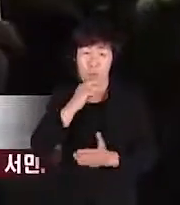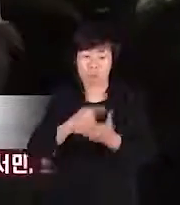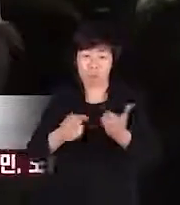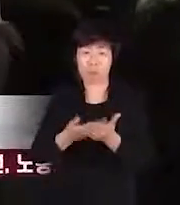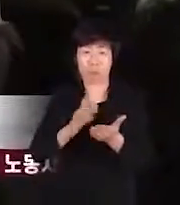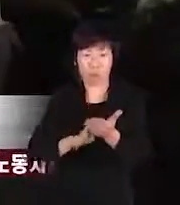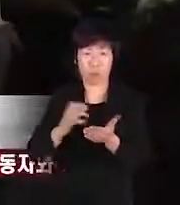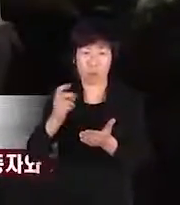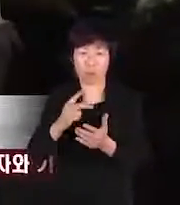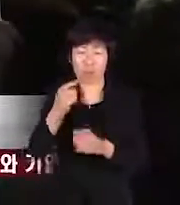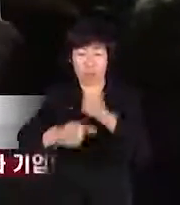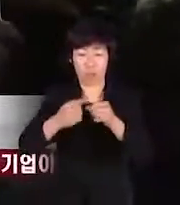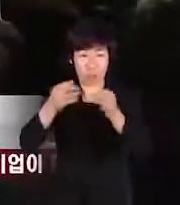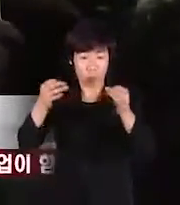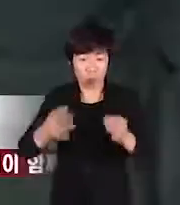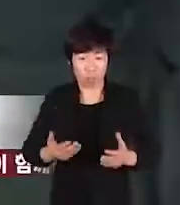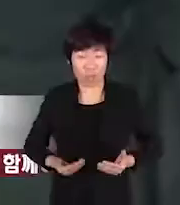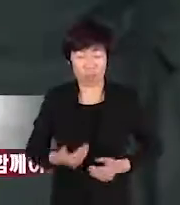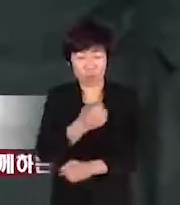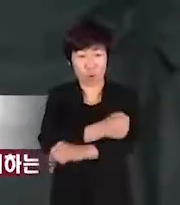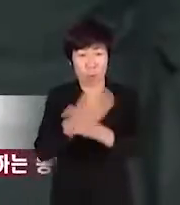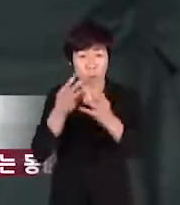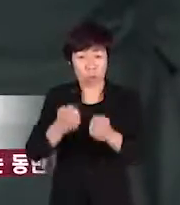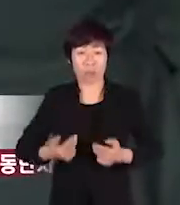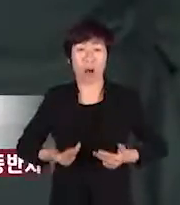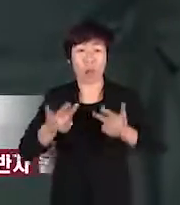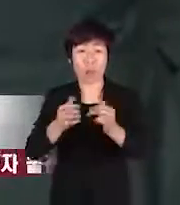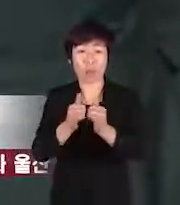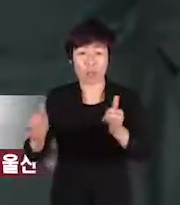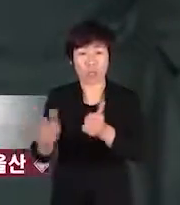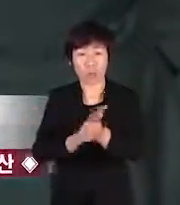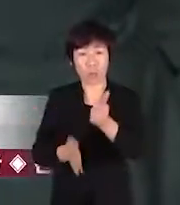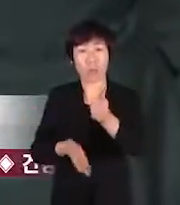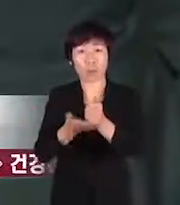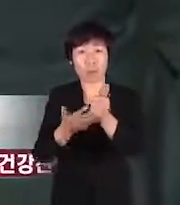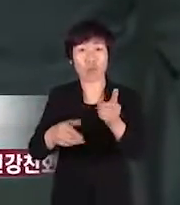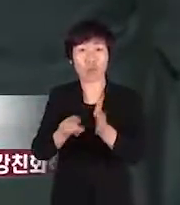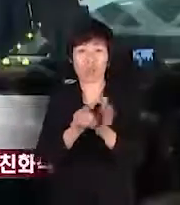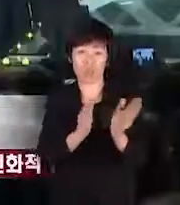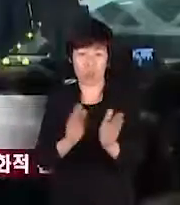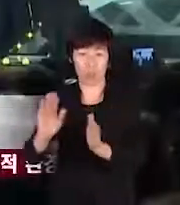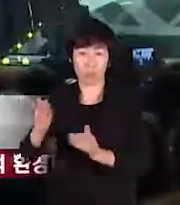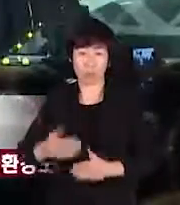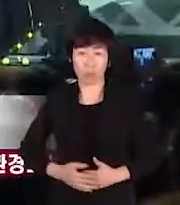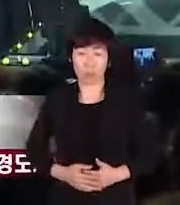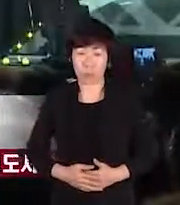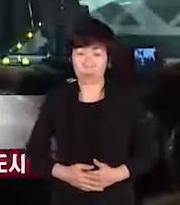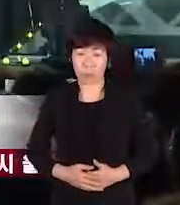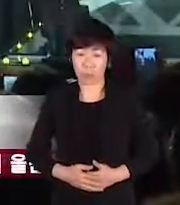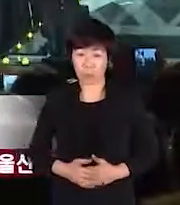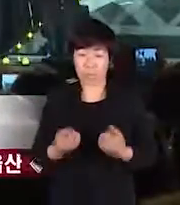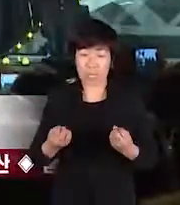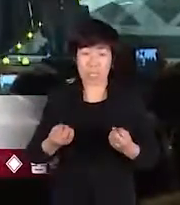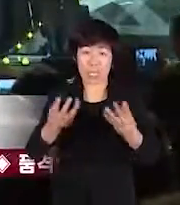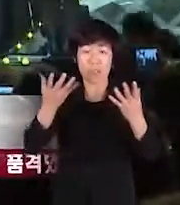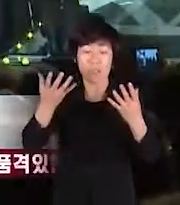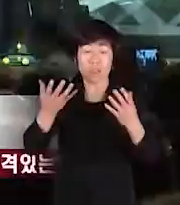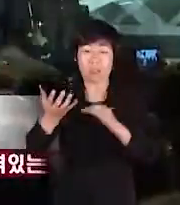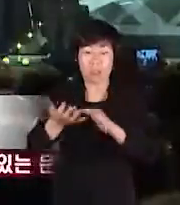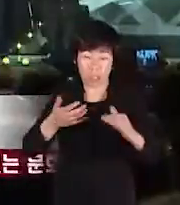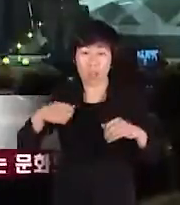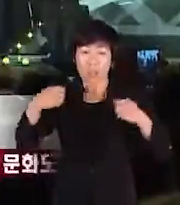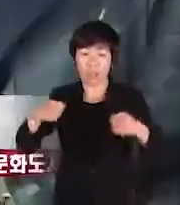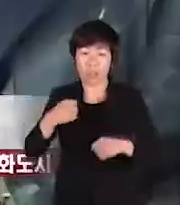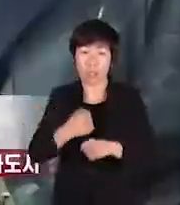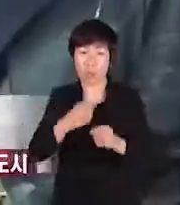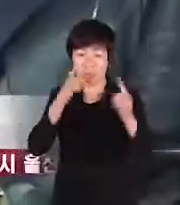동안 수고한 자원봉사자들을 격려하고 사기 진작을 위해 마련됐습니다. 행사로는 식전 행사,